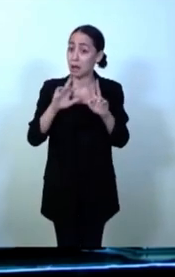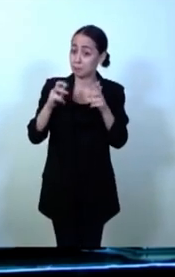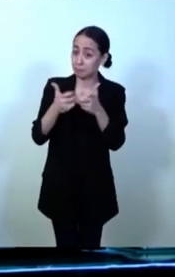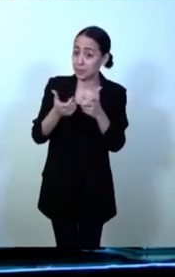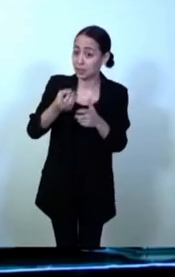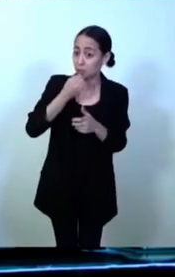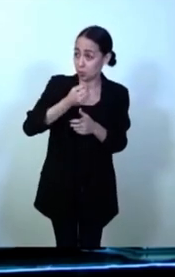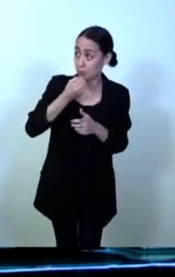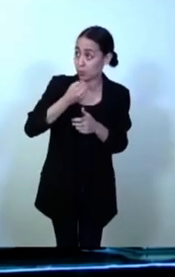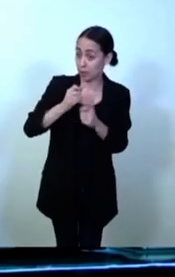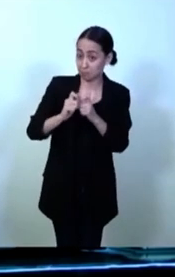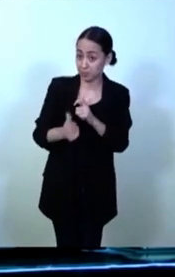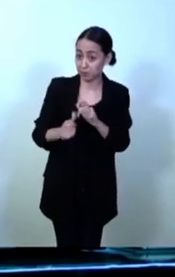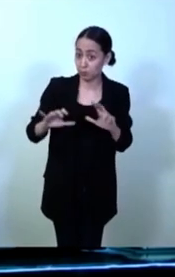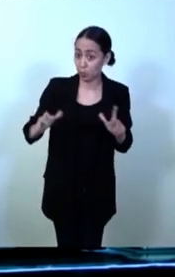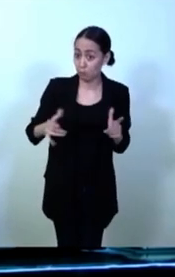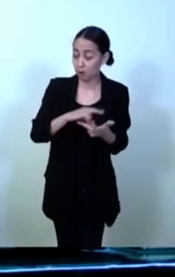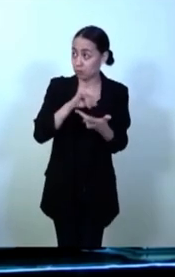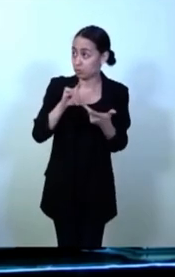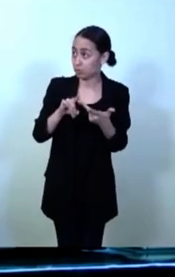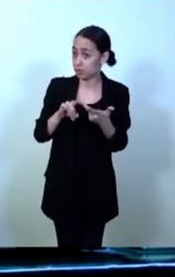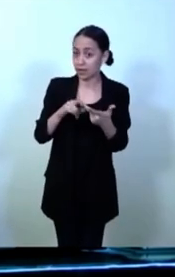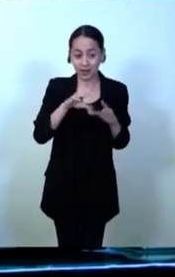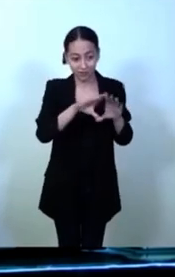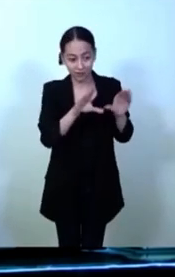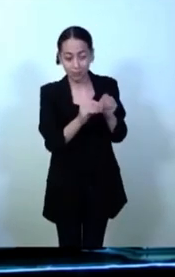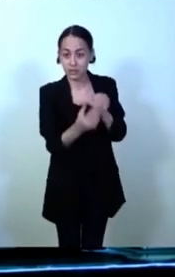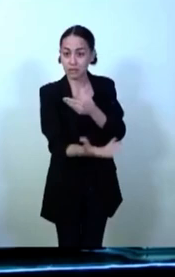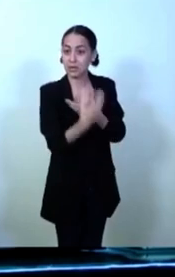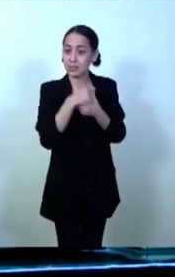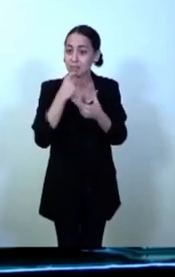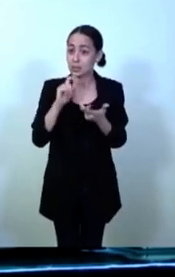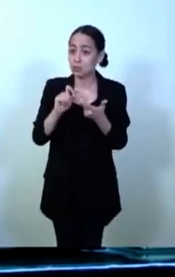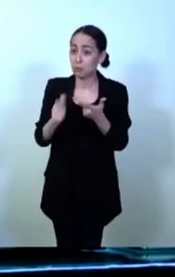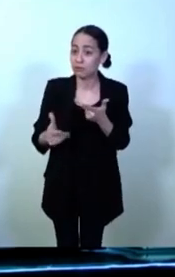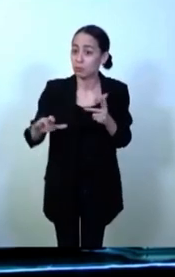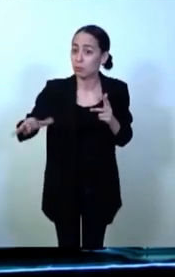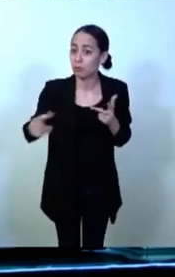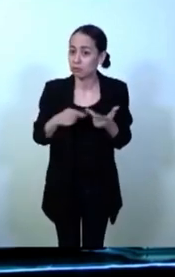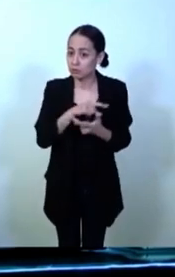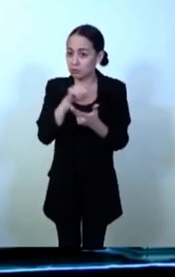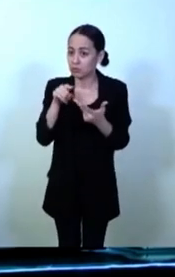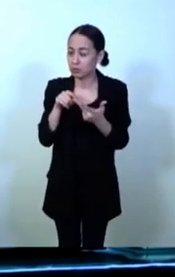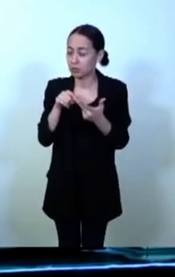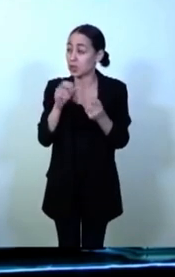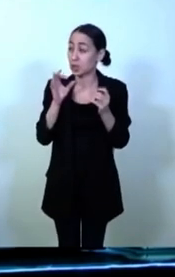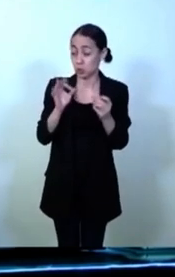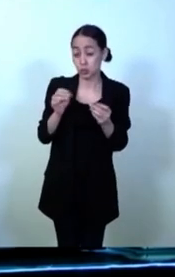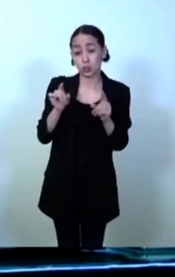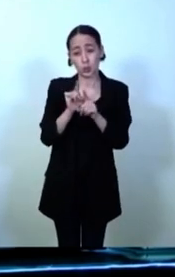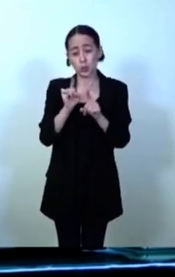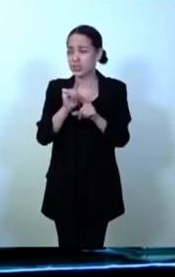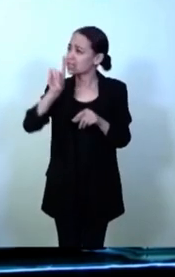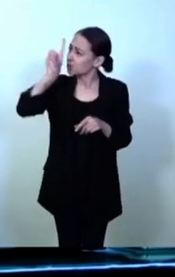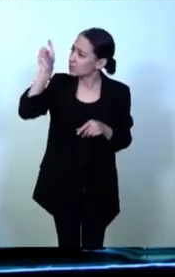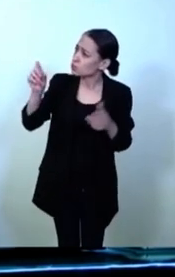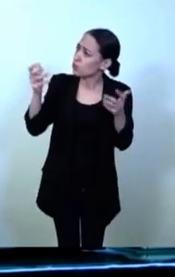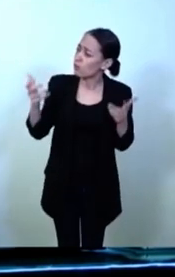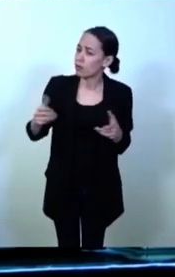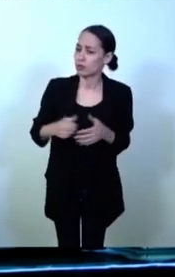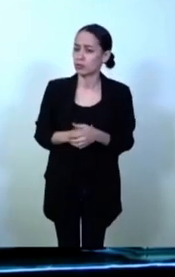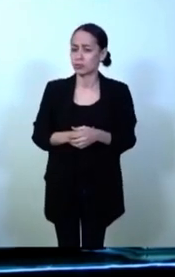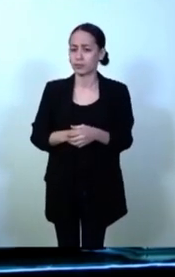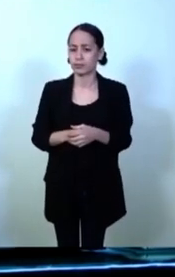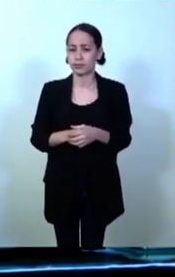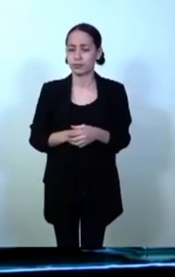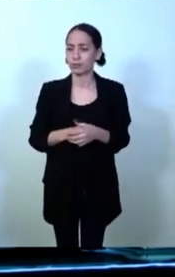repas, et quels impacts sur la participation des familles? Plus anecdotique, mais je voulais vous poser la question, vous envisagez